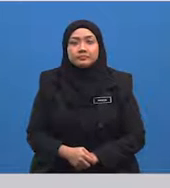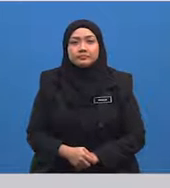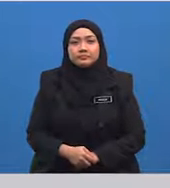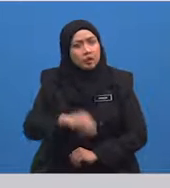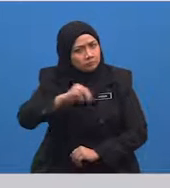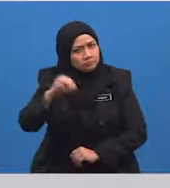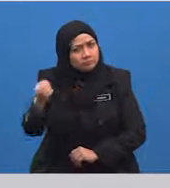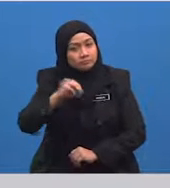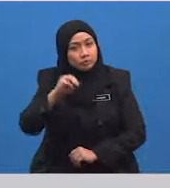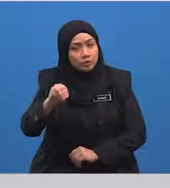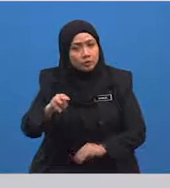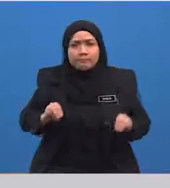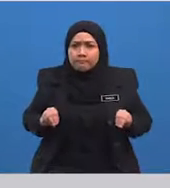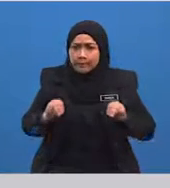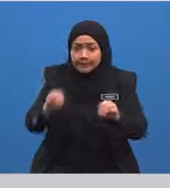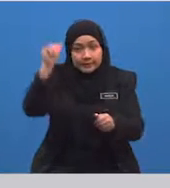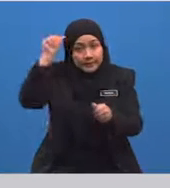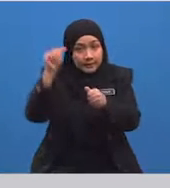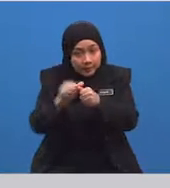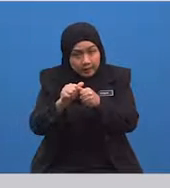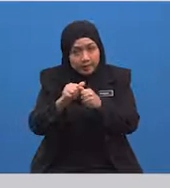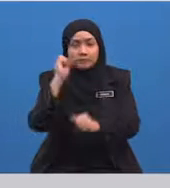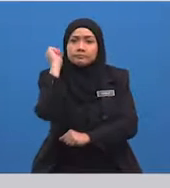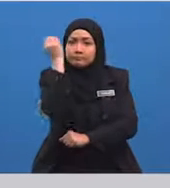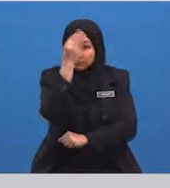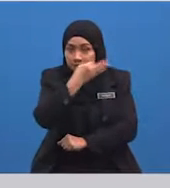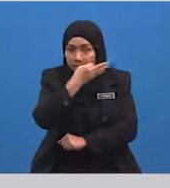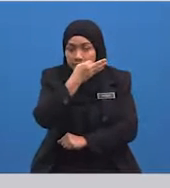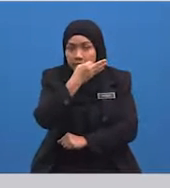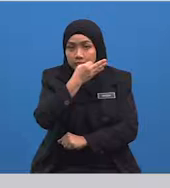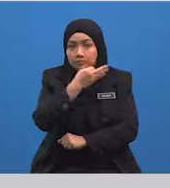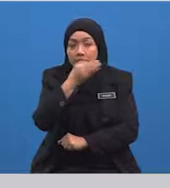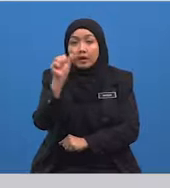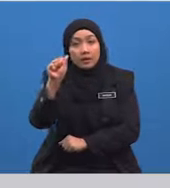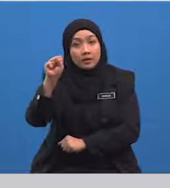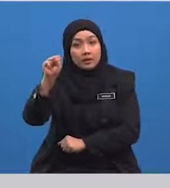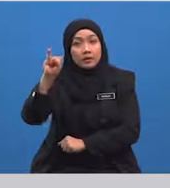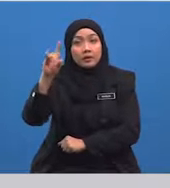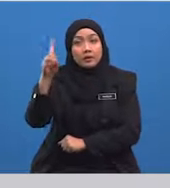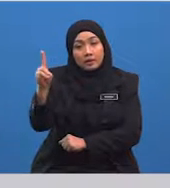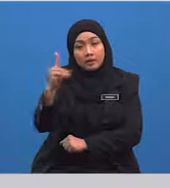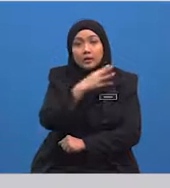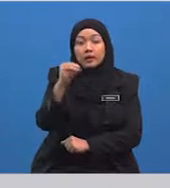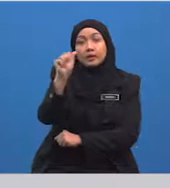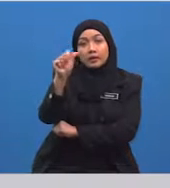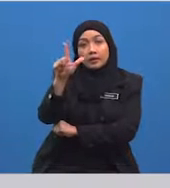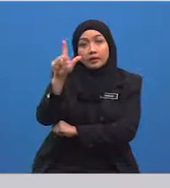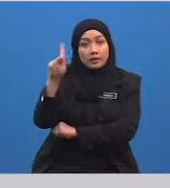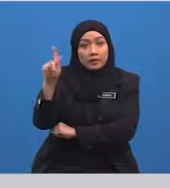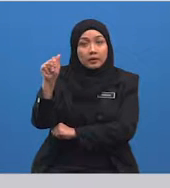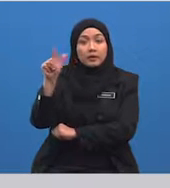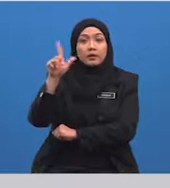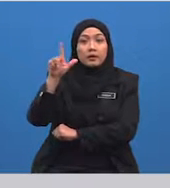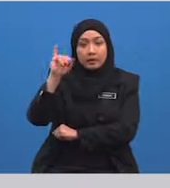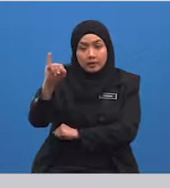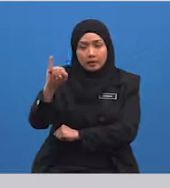Adakah murid-murid masih ingat sifat bagi asid dan alkali yang telah dipelajari